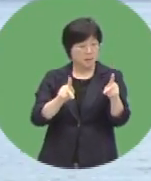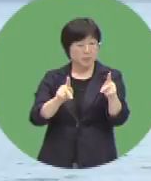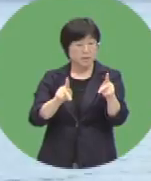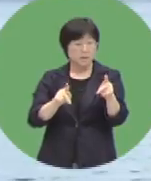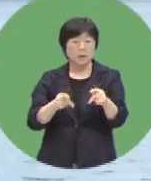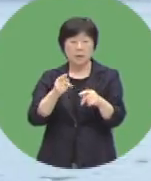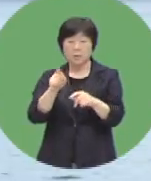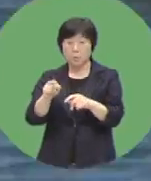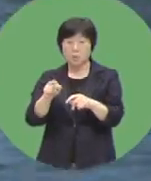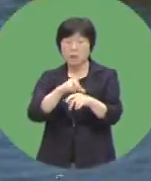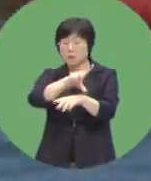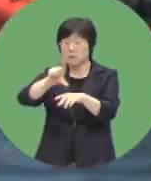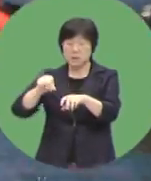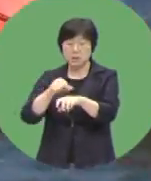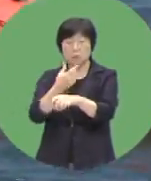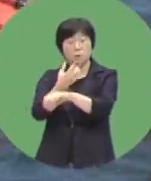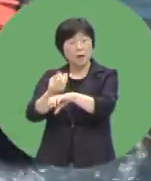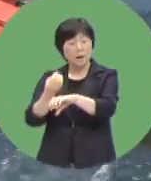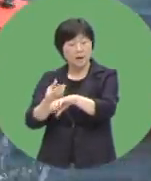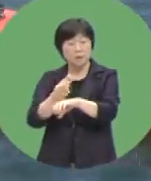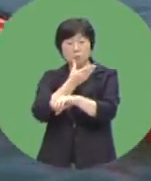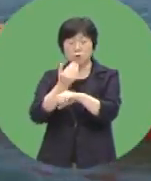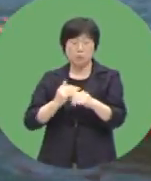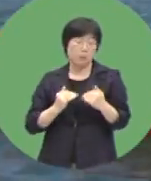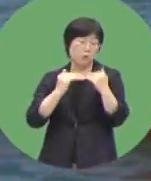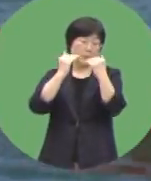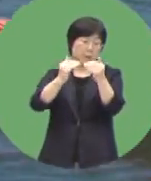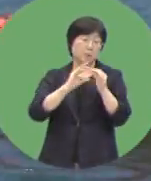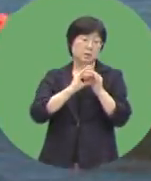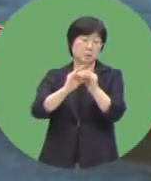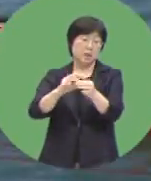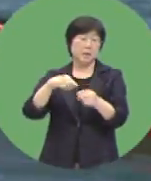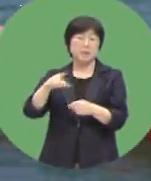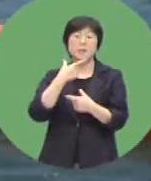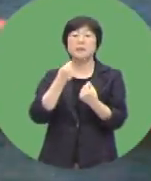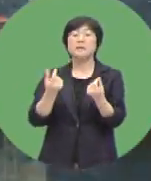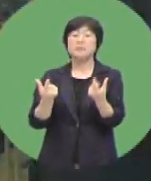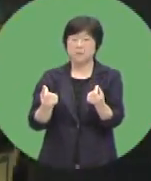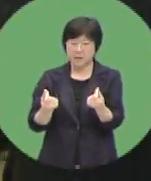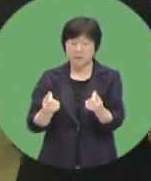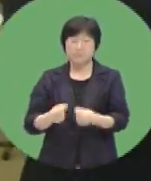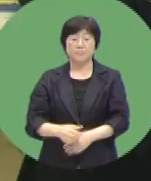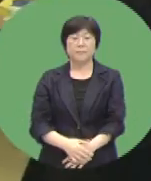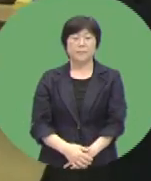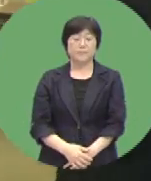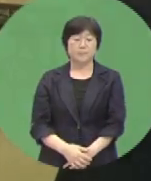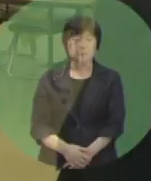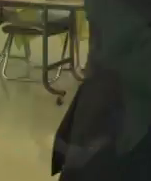こうした地域の宝を徳島の飛躍につなげていきたいですね。